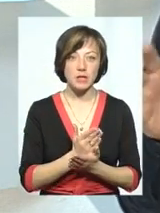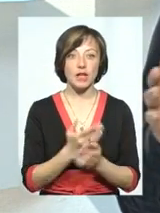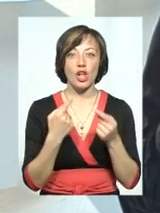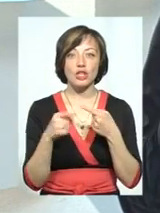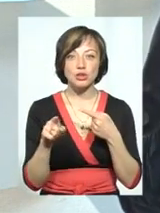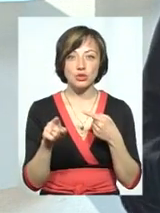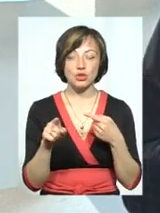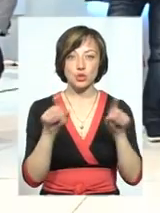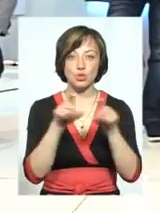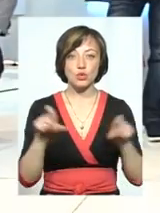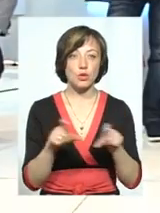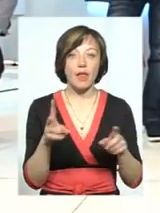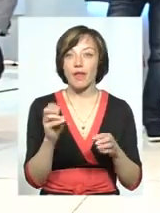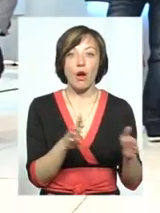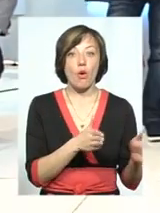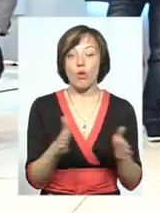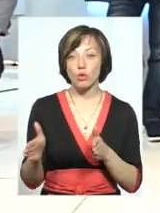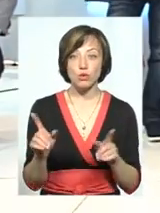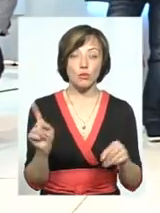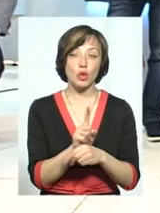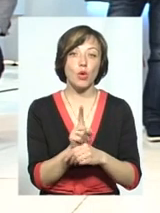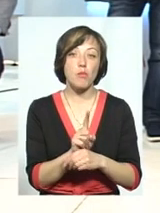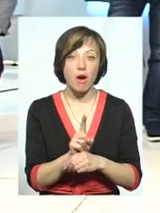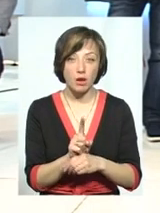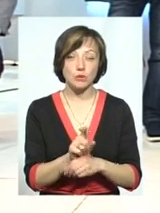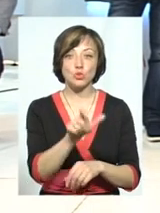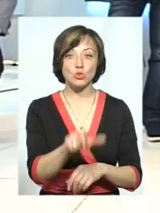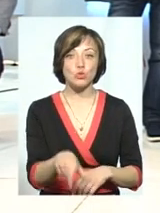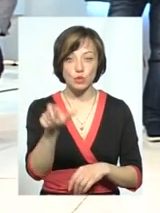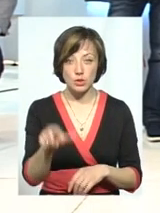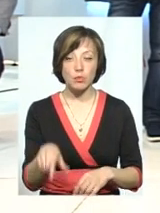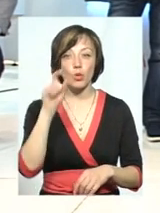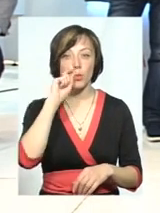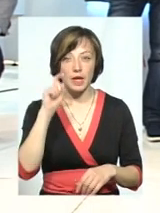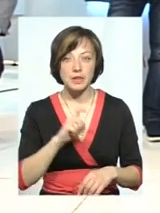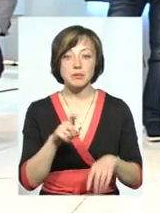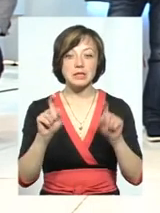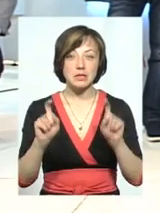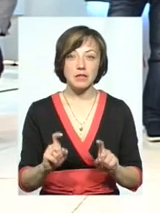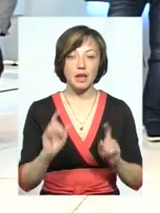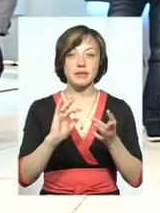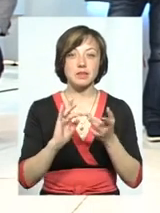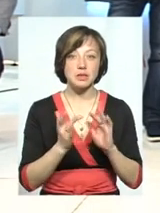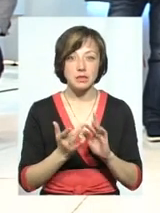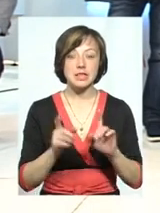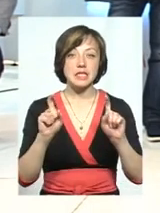інші структури не готові до того, щоб нормально людям, українцям, які сидять в соціальних мережах, сиділи в